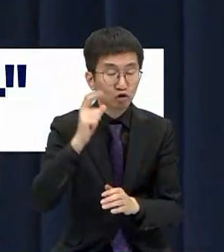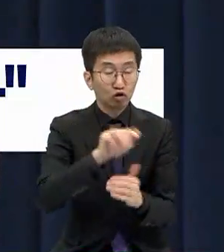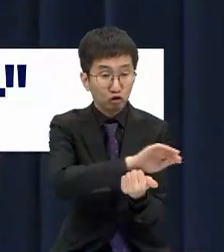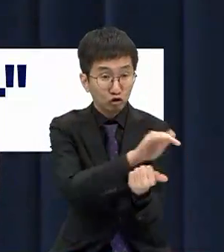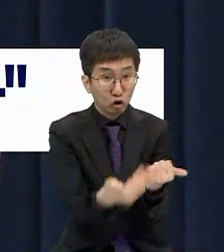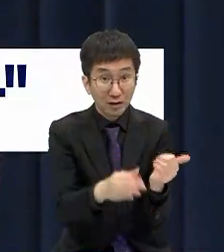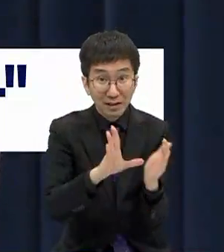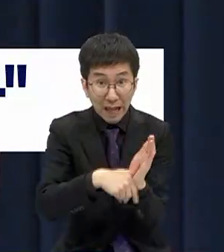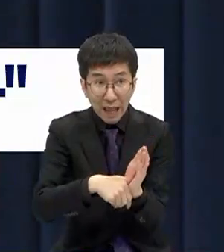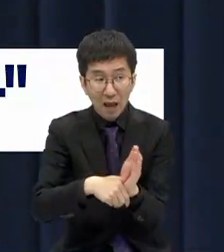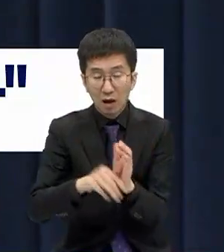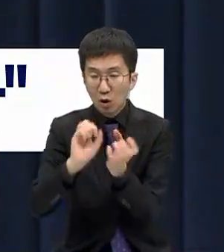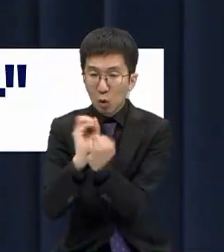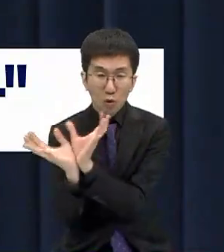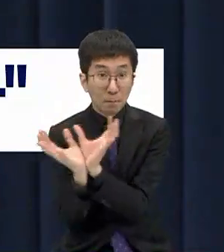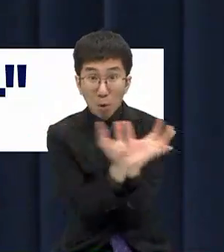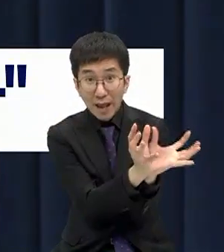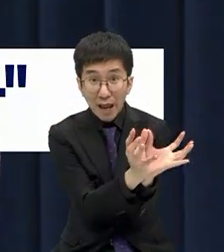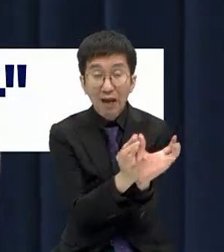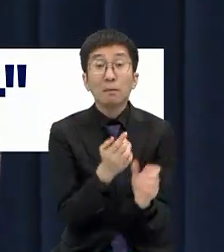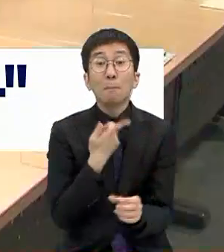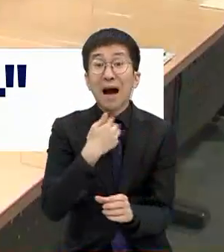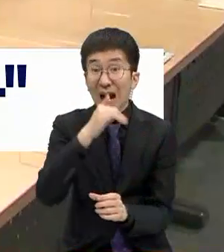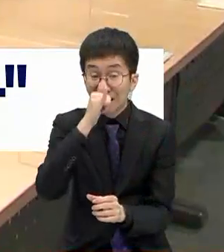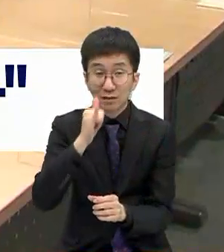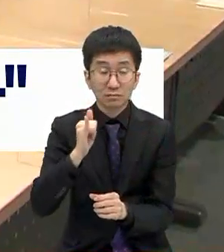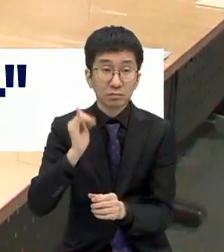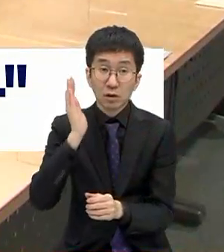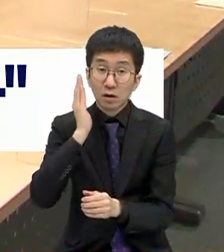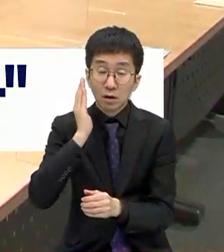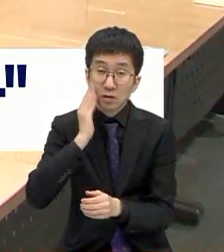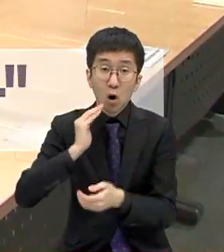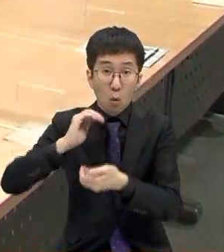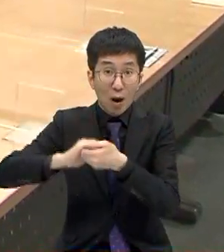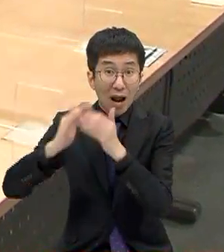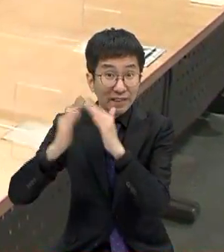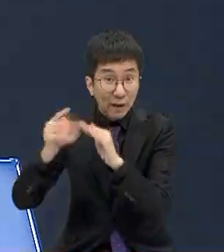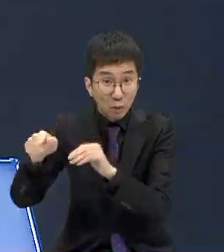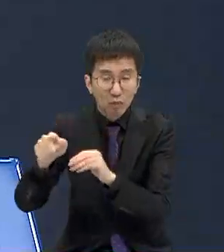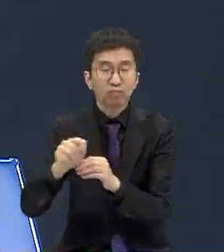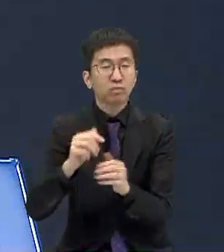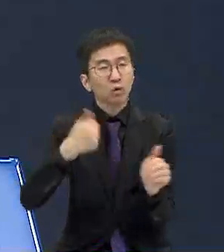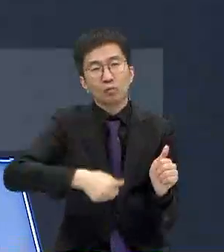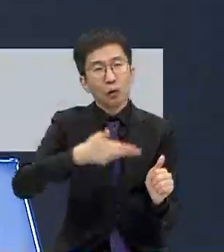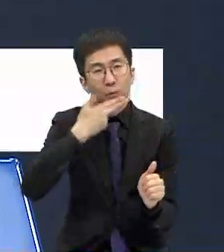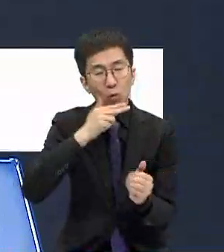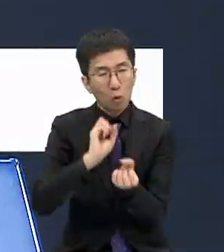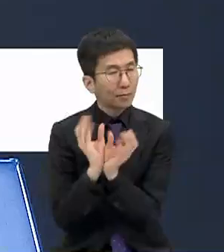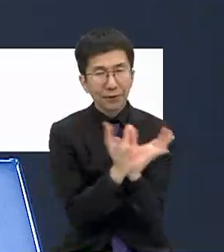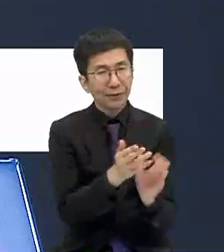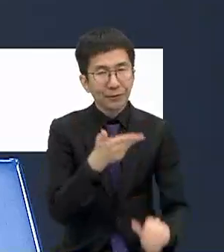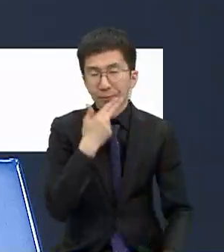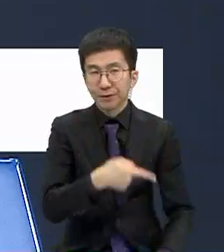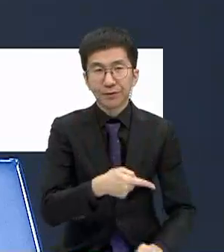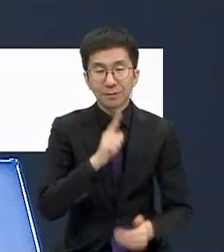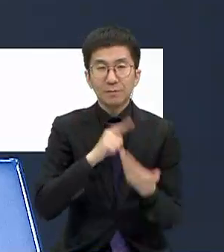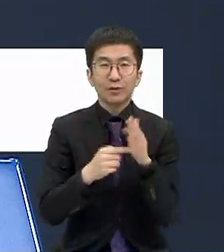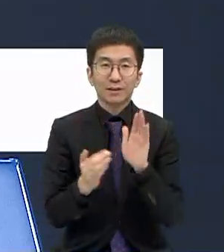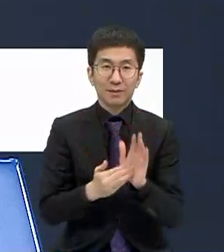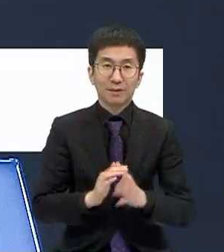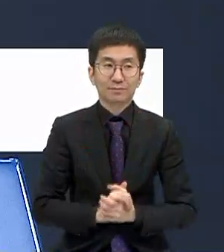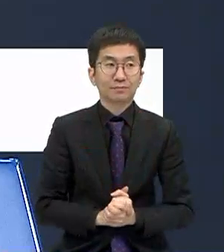조화를 보냈었던 청와대는 이번엔 조문은 물론 조화도 보내지 않기로 했습니다. 끝내 역사의 진실을 밝히지